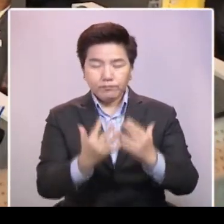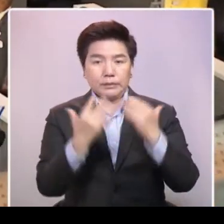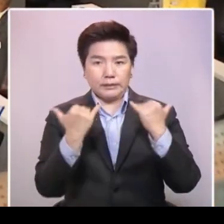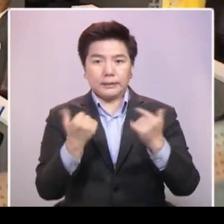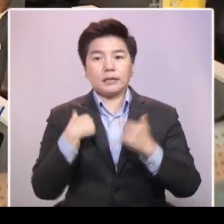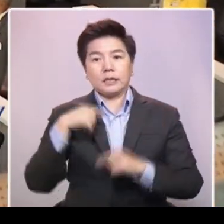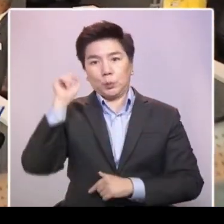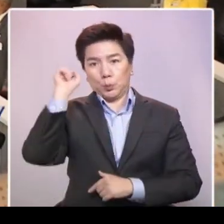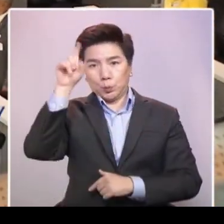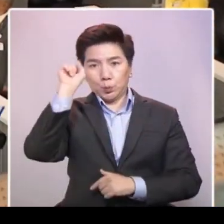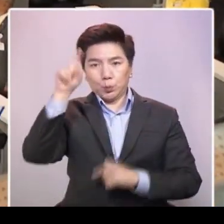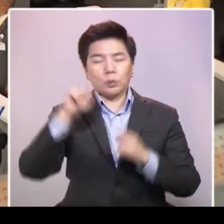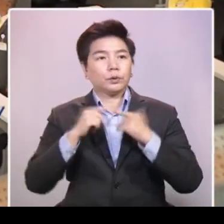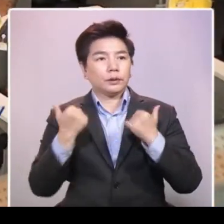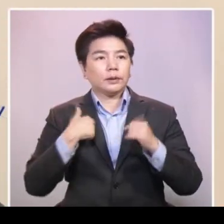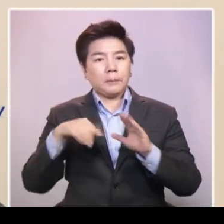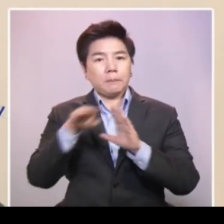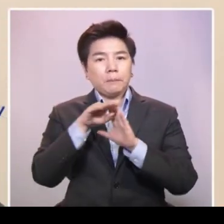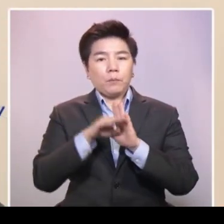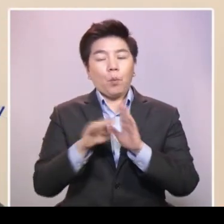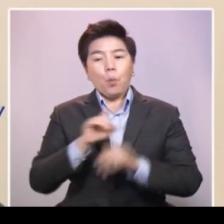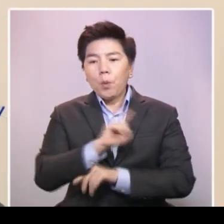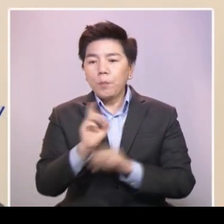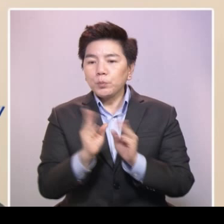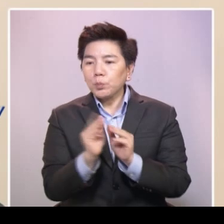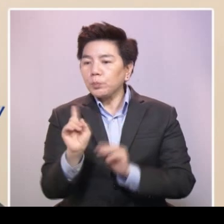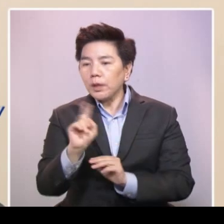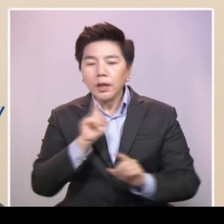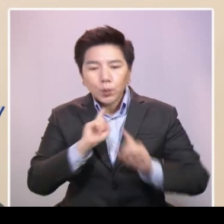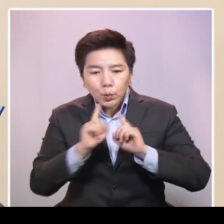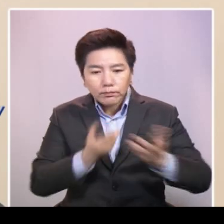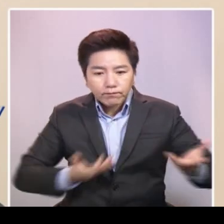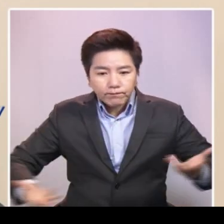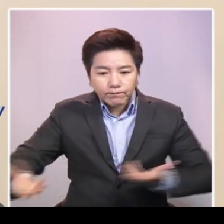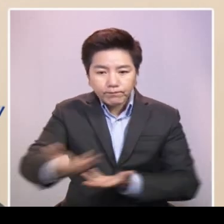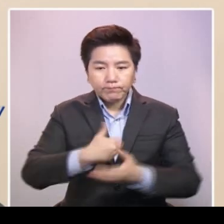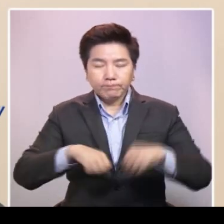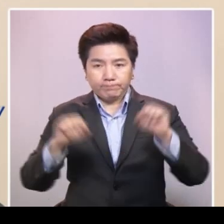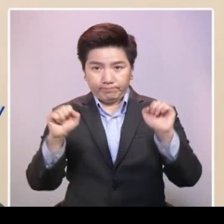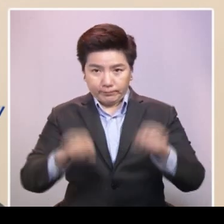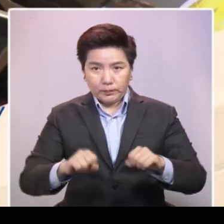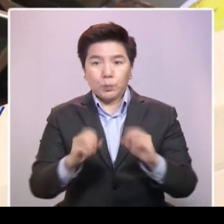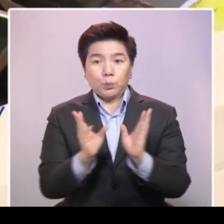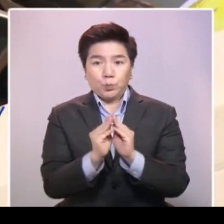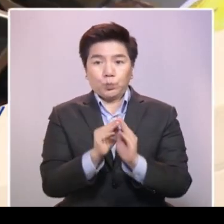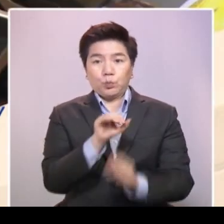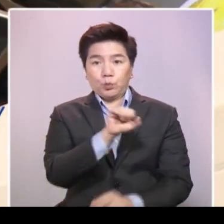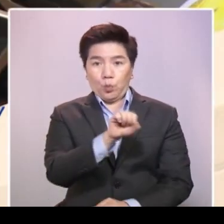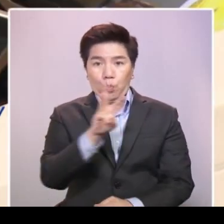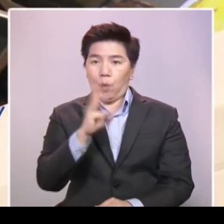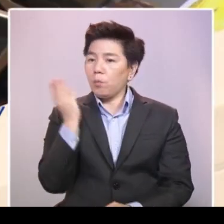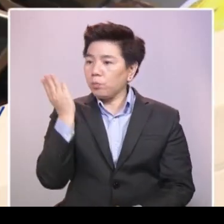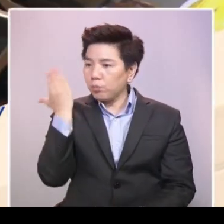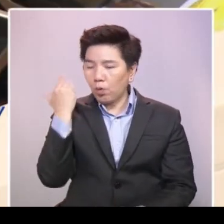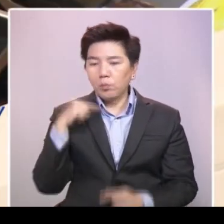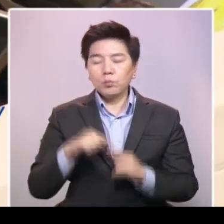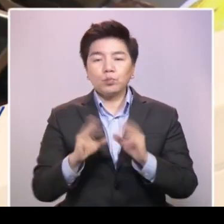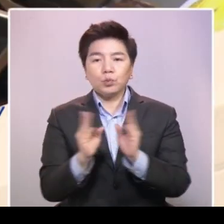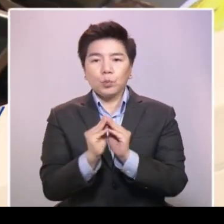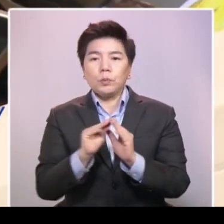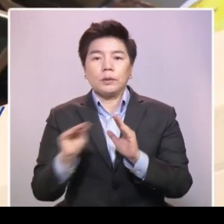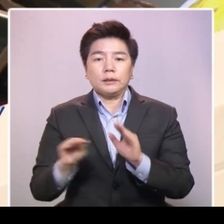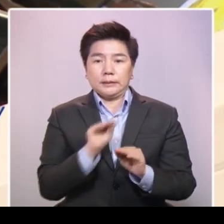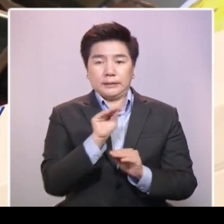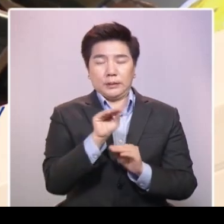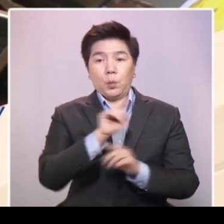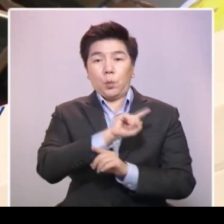เรื่องด่วนค่ะเรื่องของการกำหนดวันประชุมวุฒิสภานะคะคะก็ได้มีการอ้างอิงถึงการประชุมวุฒิสภาสมัยที่ผ่านมาที่มีการกำหนด